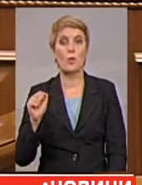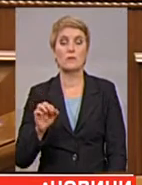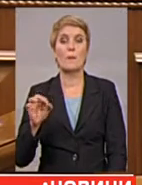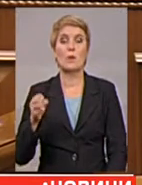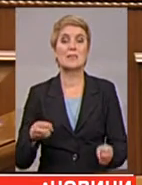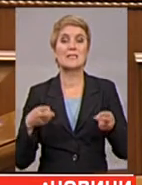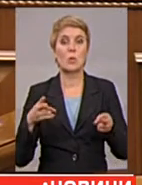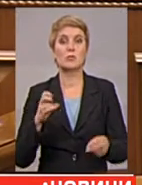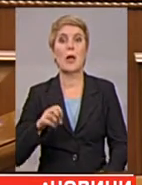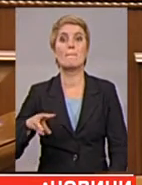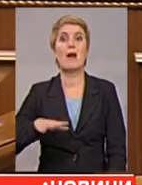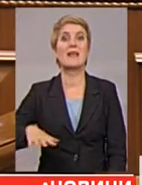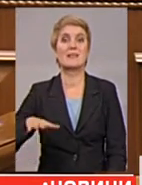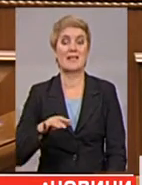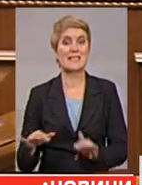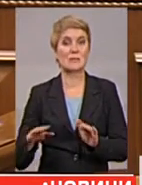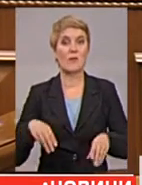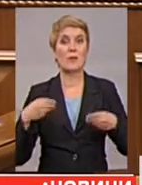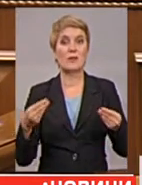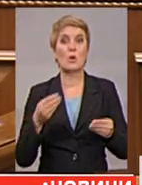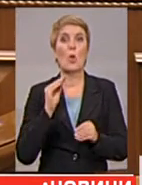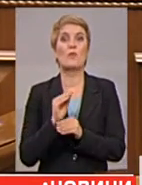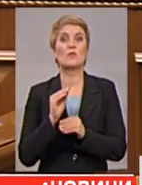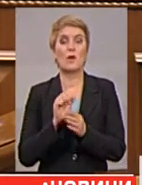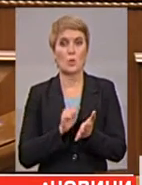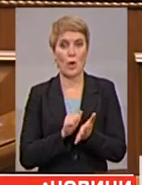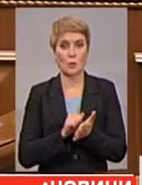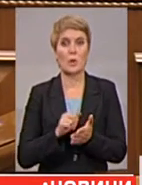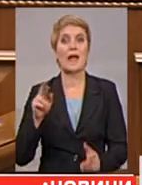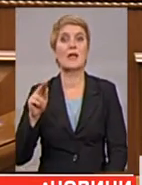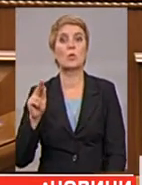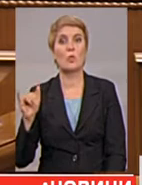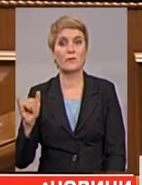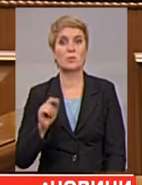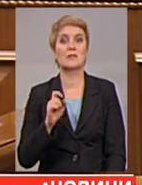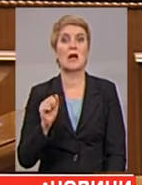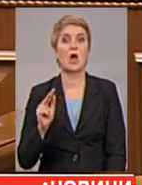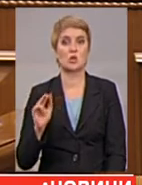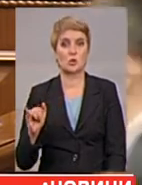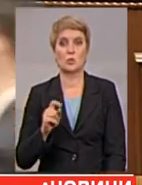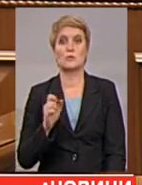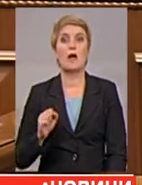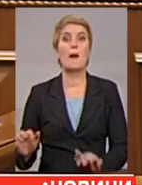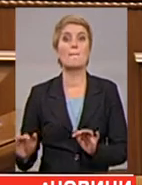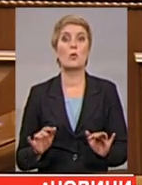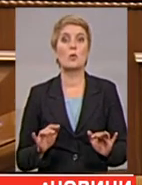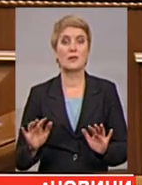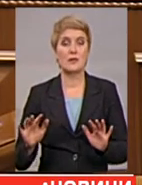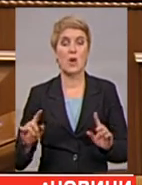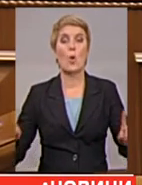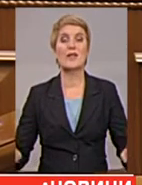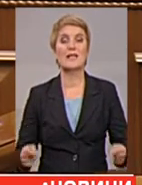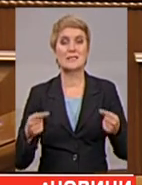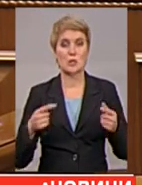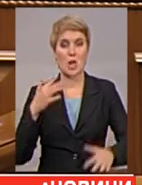по пред'явленню обвинувального акту Януковичу і Захарченку за події, вірніше, за